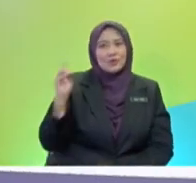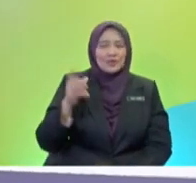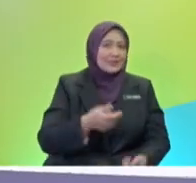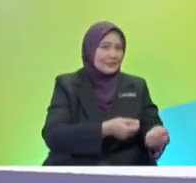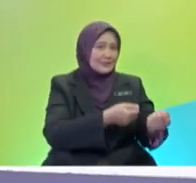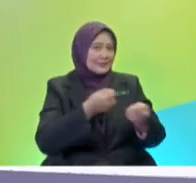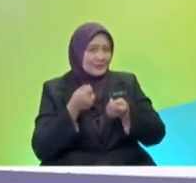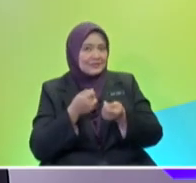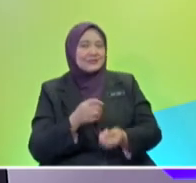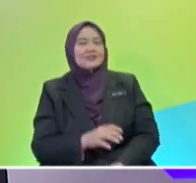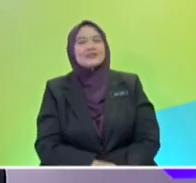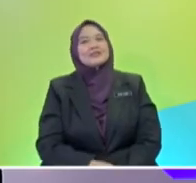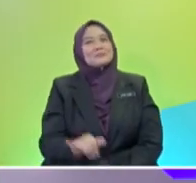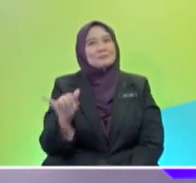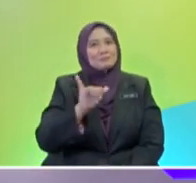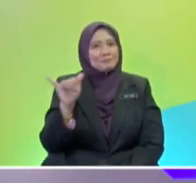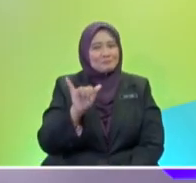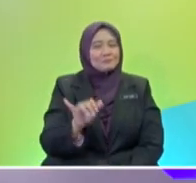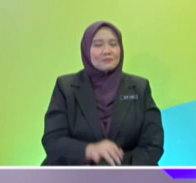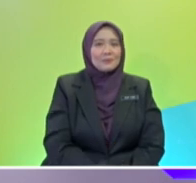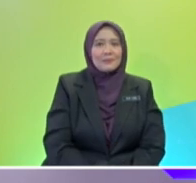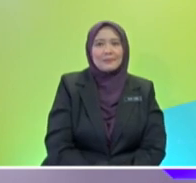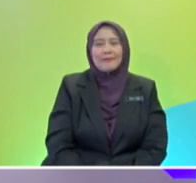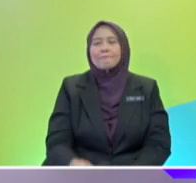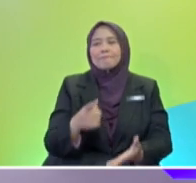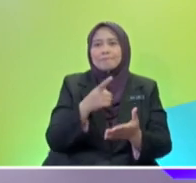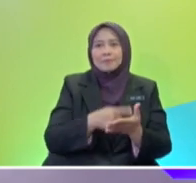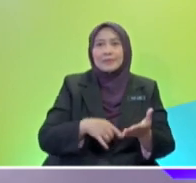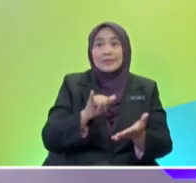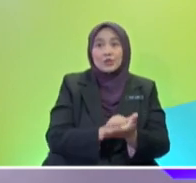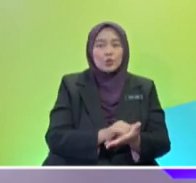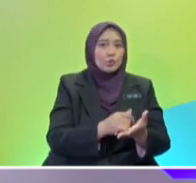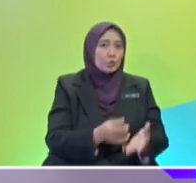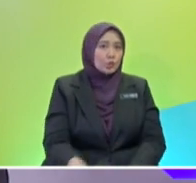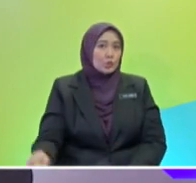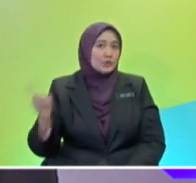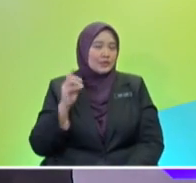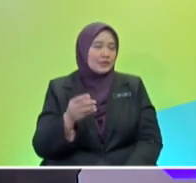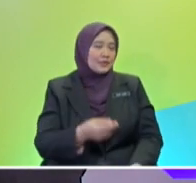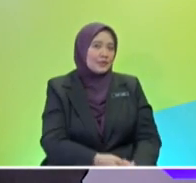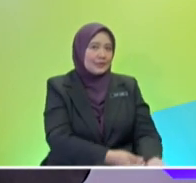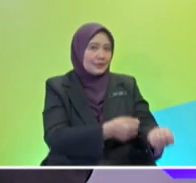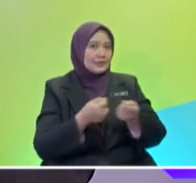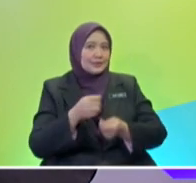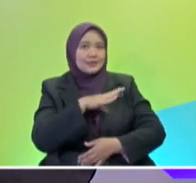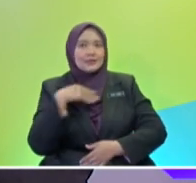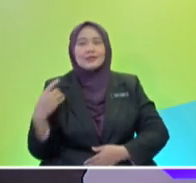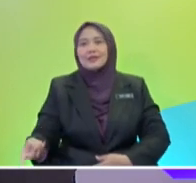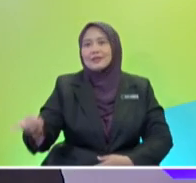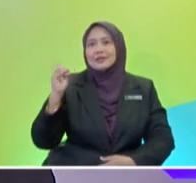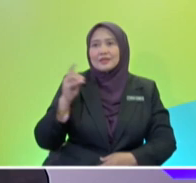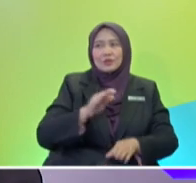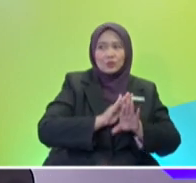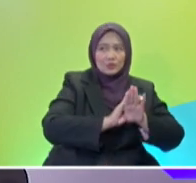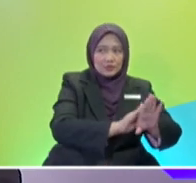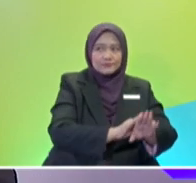kali ini saya akan menjelaskan apa itu daya tarikan dan juga Apa itu daya tolakan yang